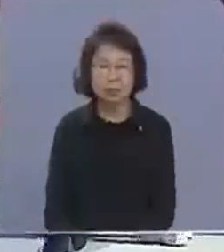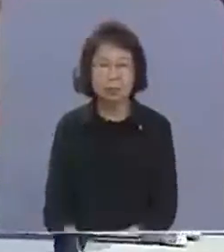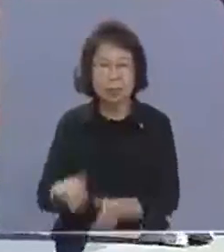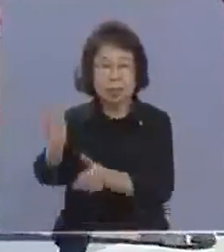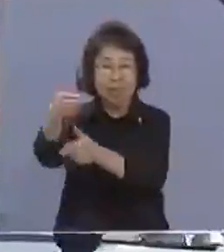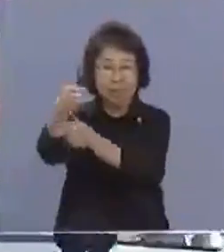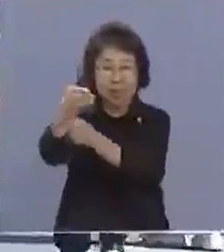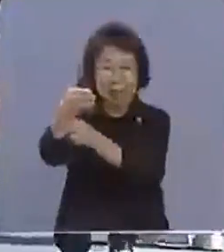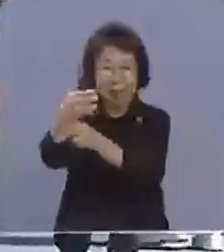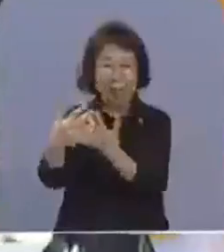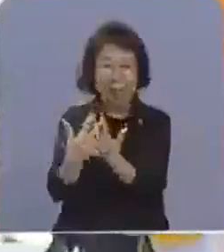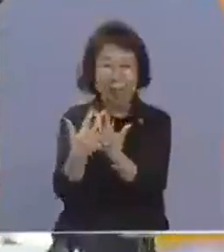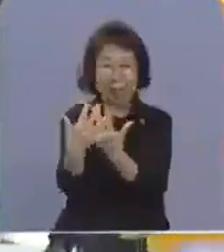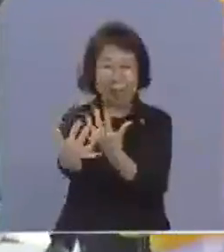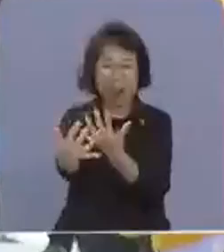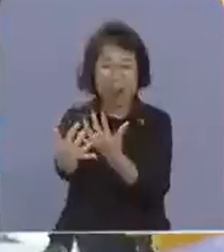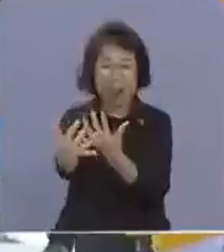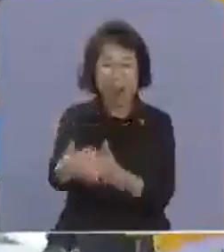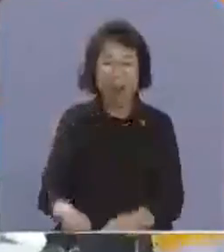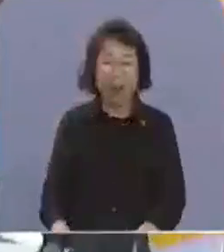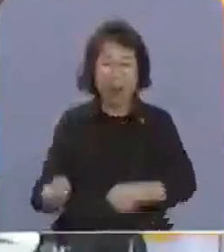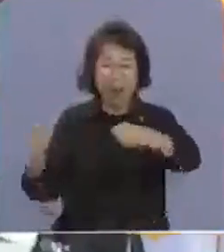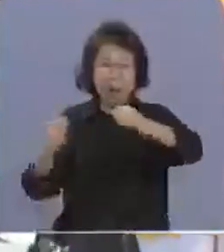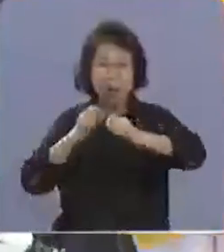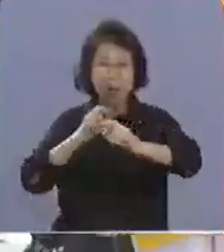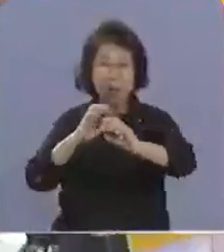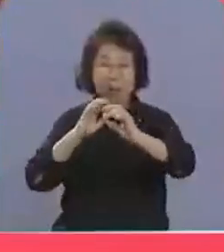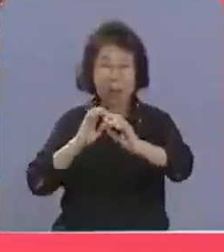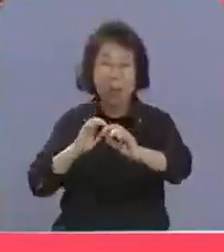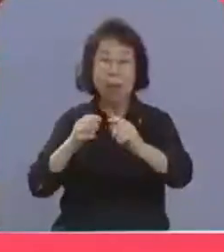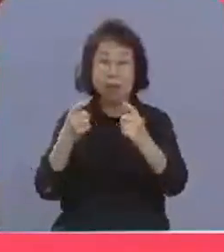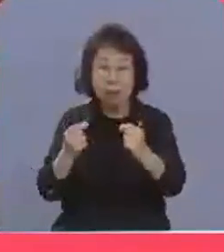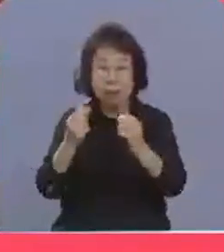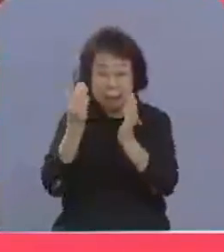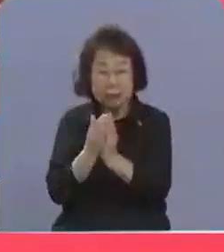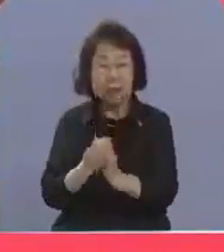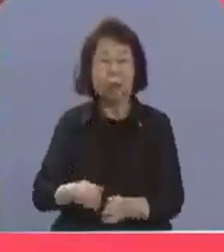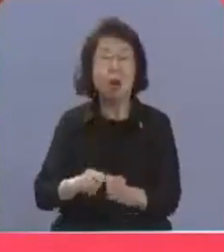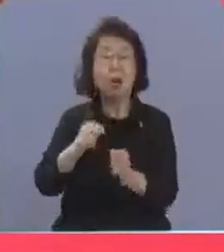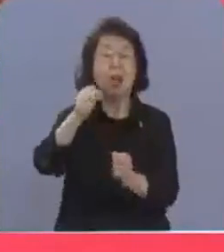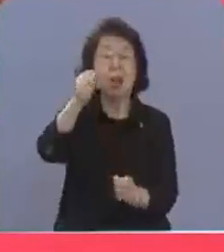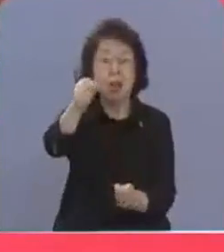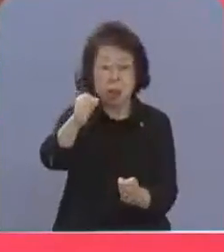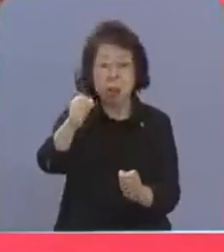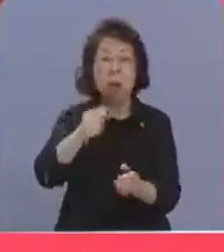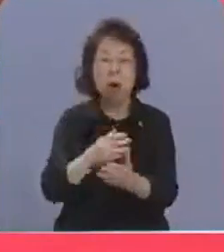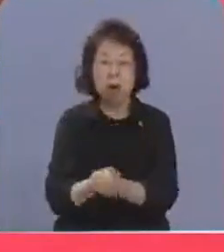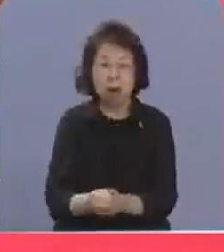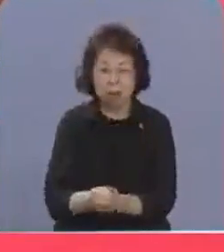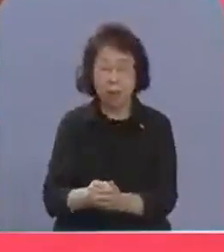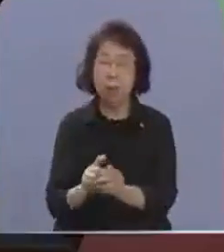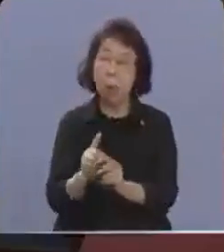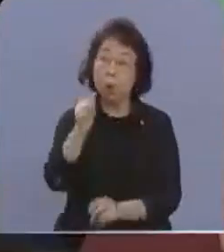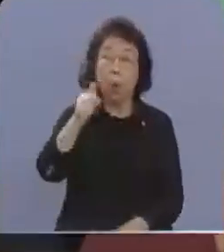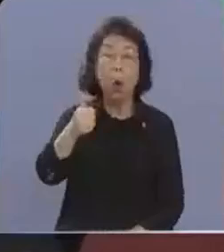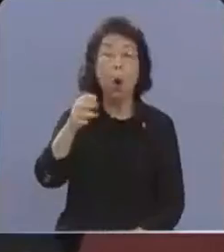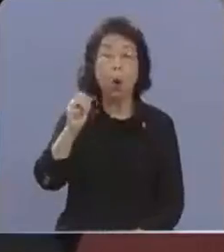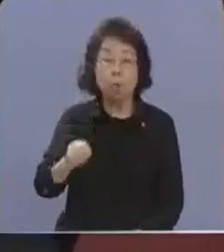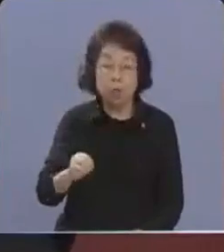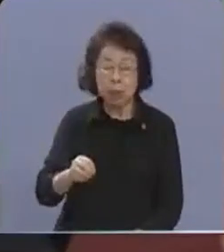깃발을 든 행렬이 우렁찬 행진장단에 맞춰 입장합니다. 길이 34.5m, 높이